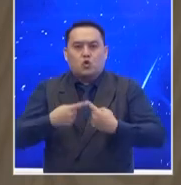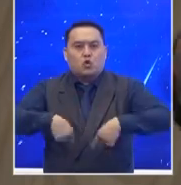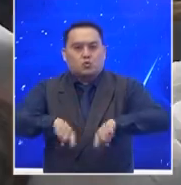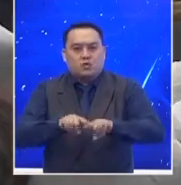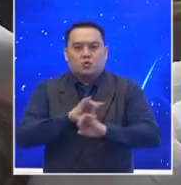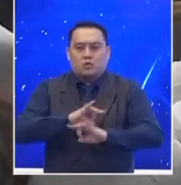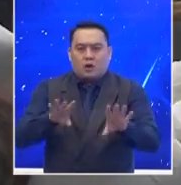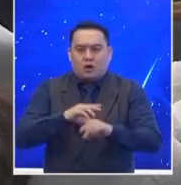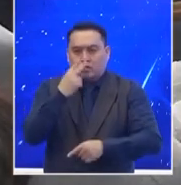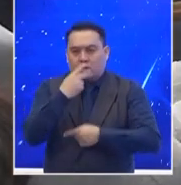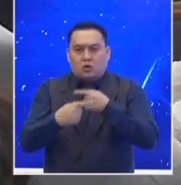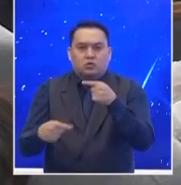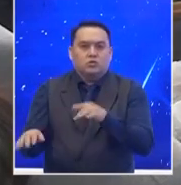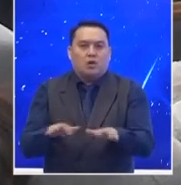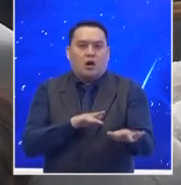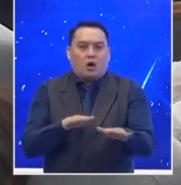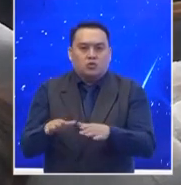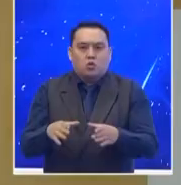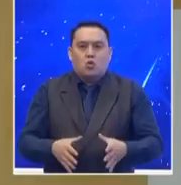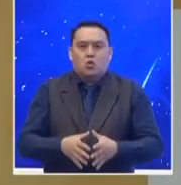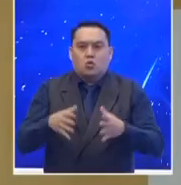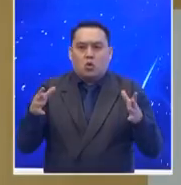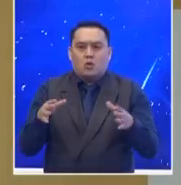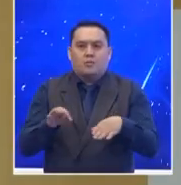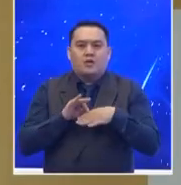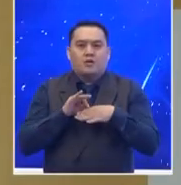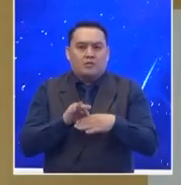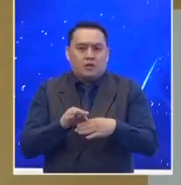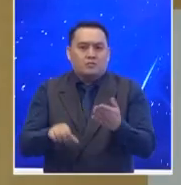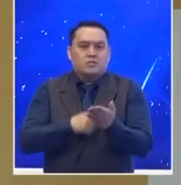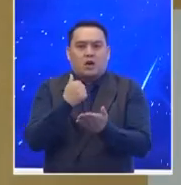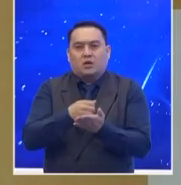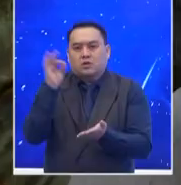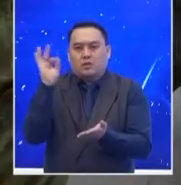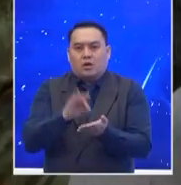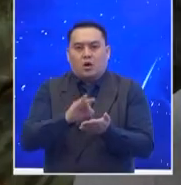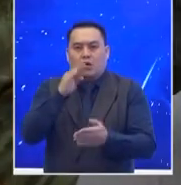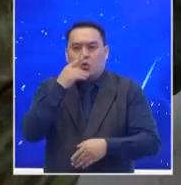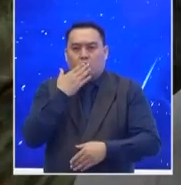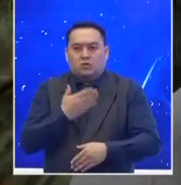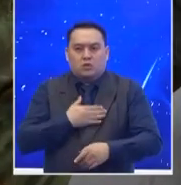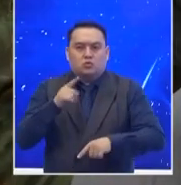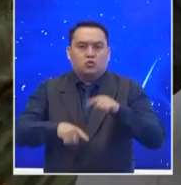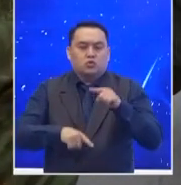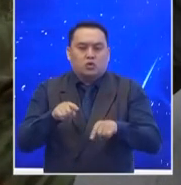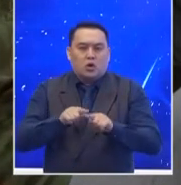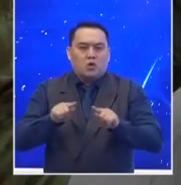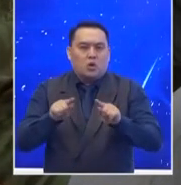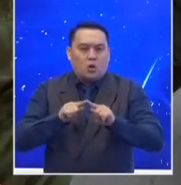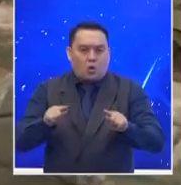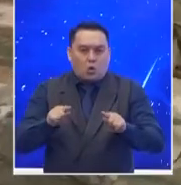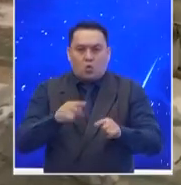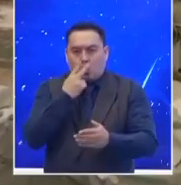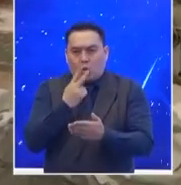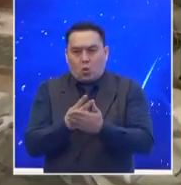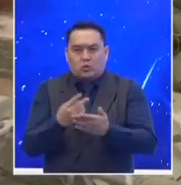Ұйымдастырушылардың айтуынша дәстүрлі шара биыл кең көлемде өткізіліп отыр. Басты мақсат өскелең ұрпақты патриоттыққа тәрбиелеу. Сондықтан курсанттар